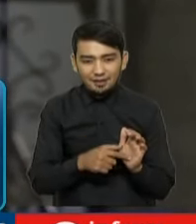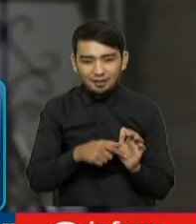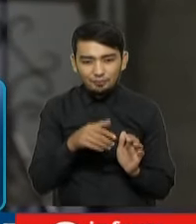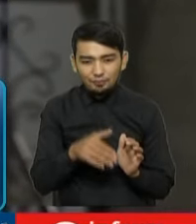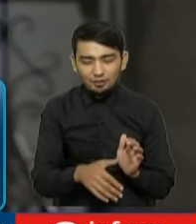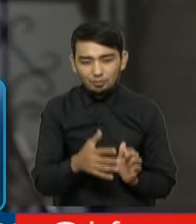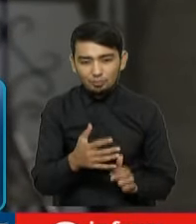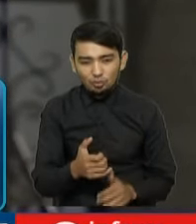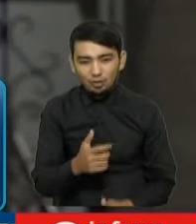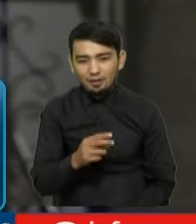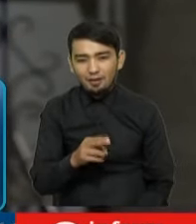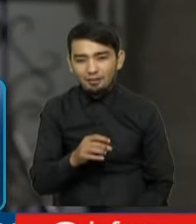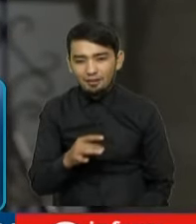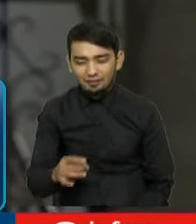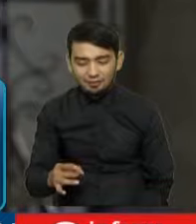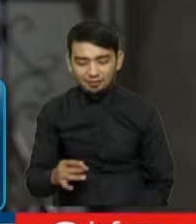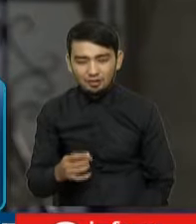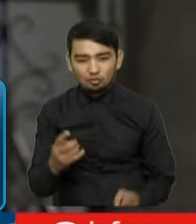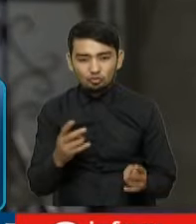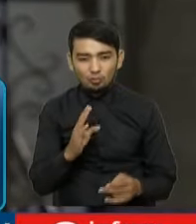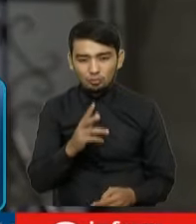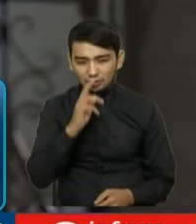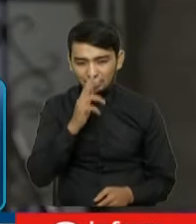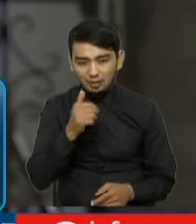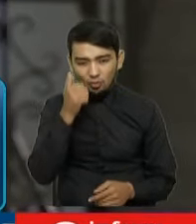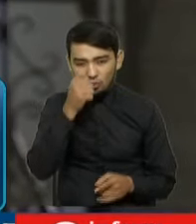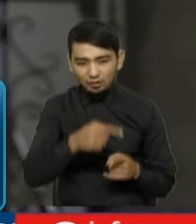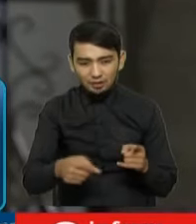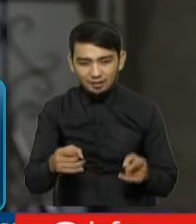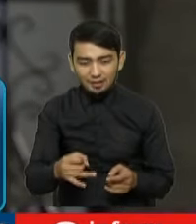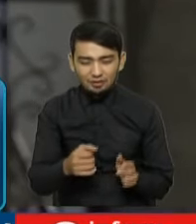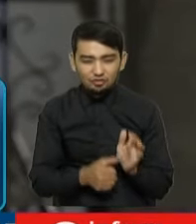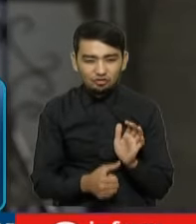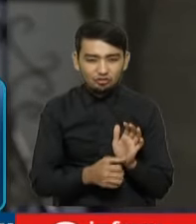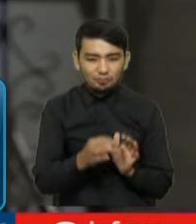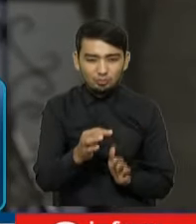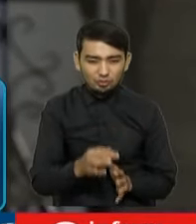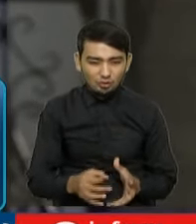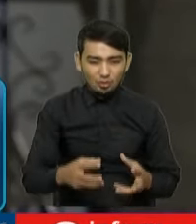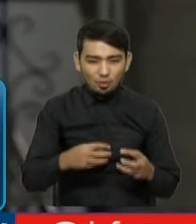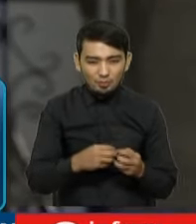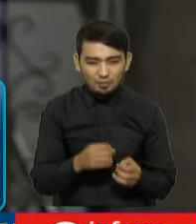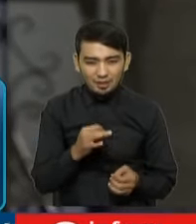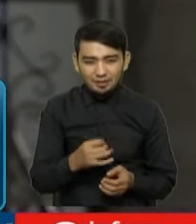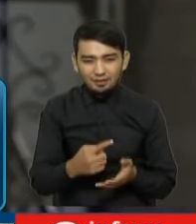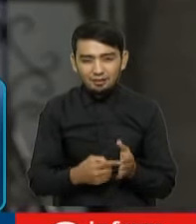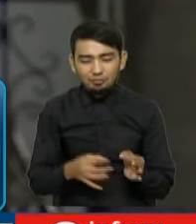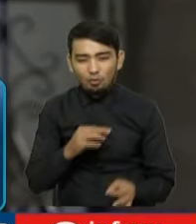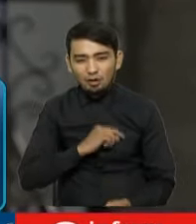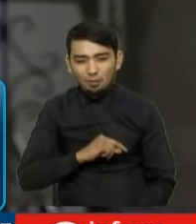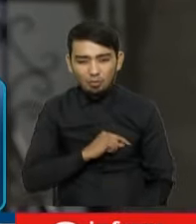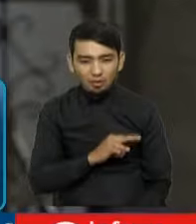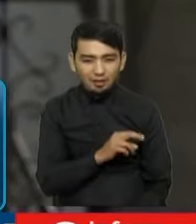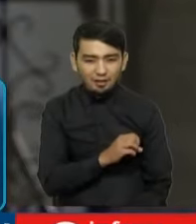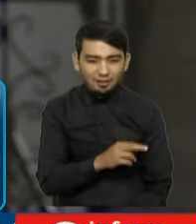7500 кадров требуется на 3 года. Основной, более 60%, это потребность в рабочих